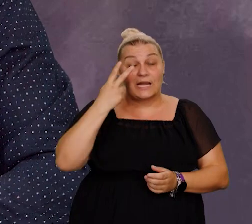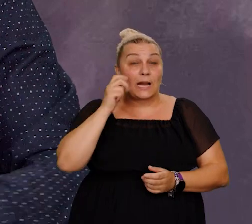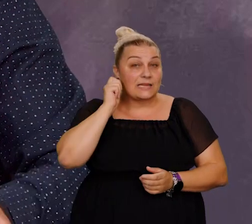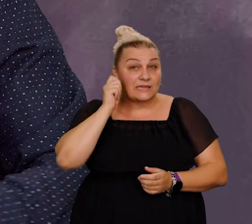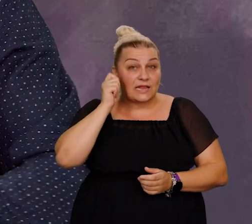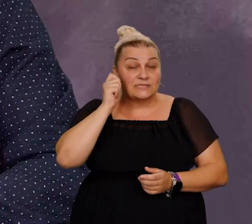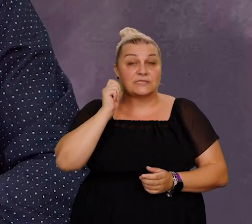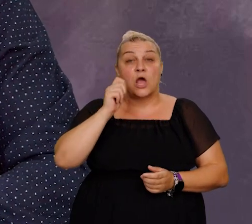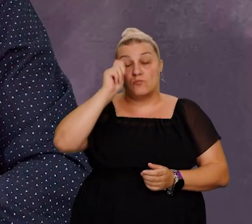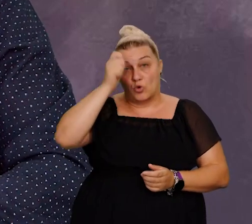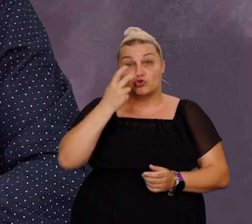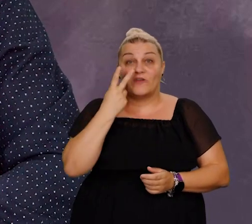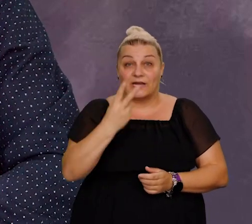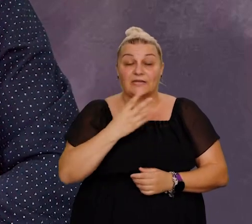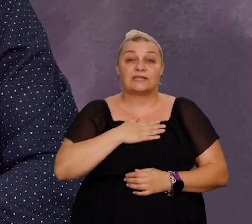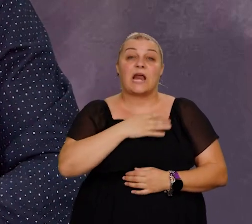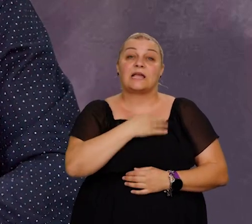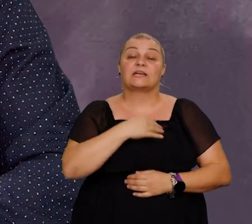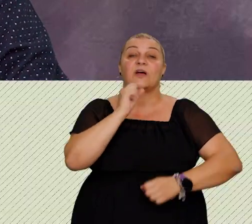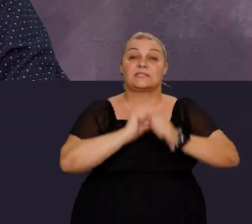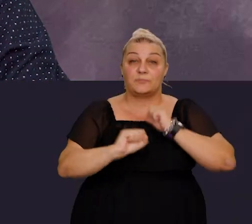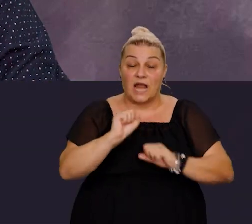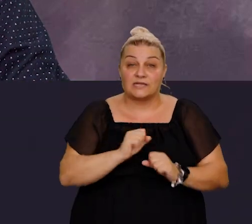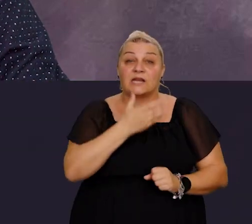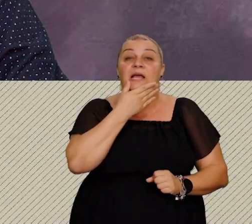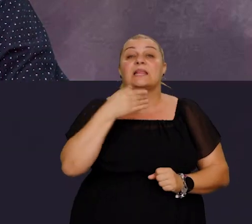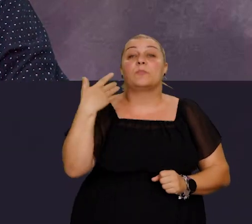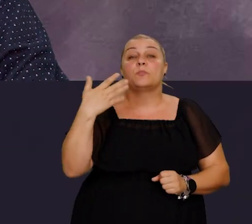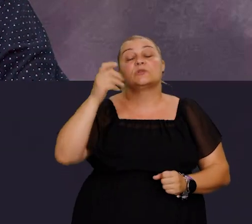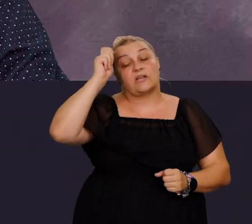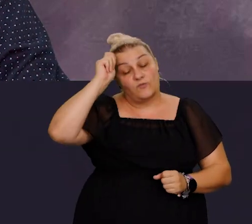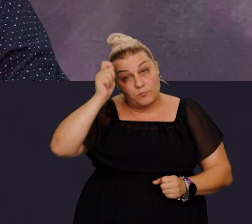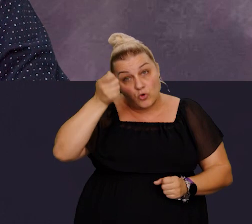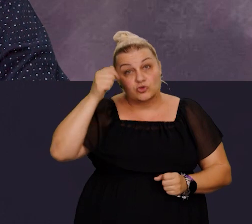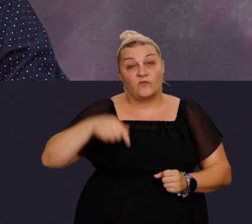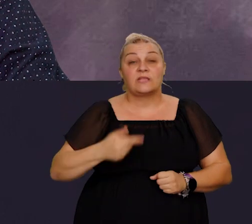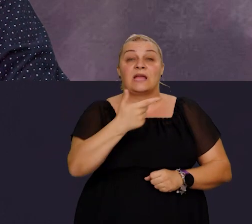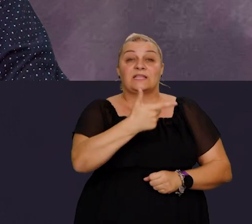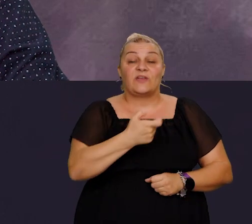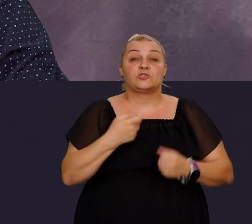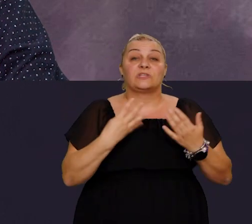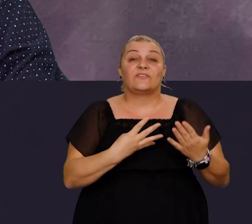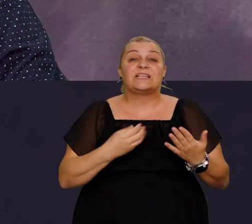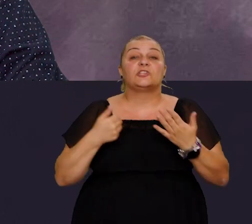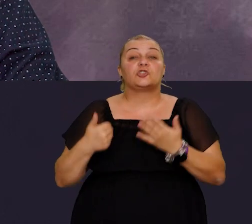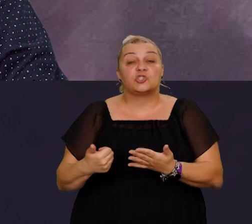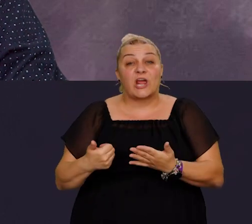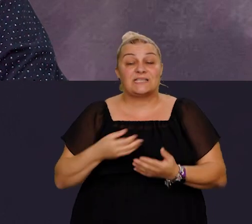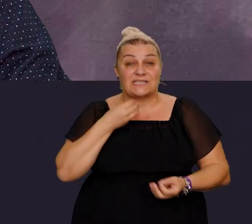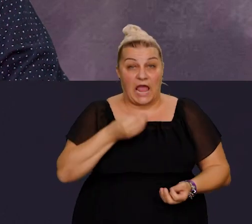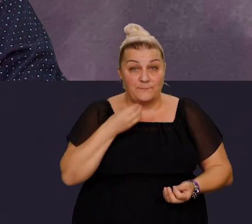Cijene gledateljice, poštovani gledatelji, dragi hrvatski branitelji, lijep pozdrav poštovanje, mi smo u